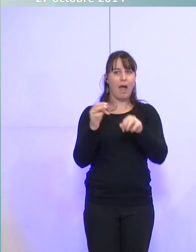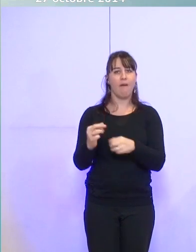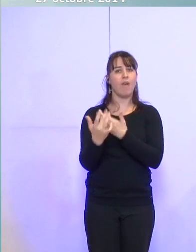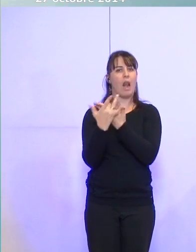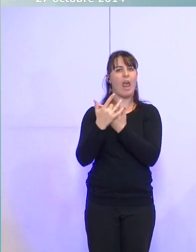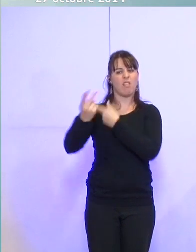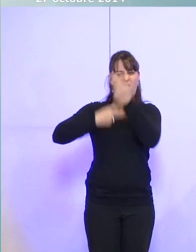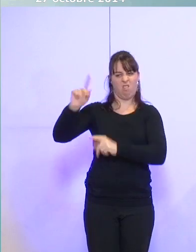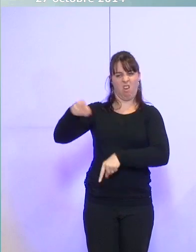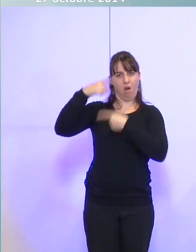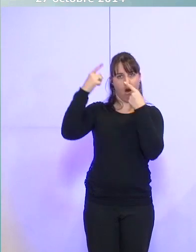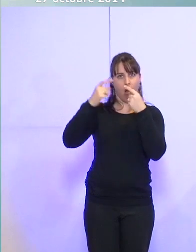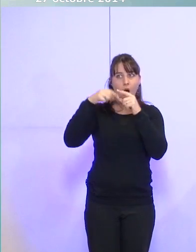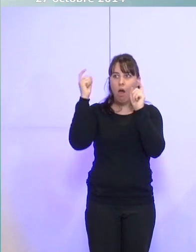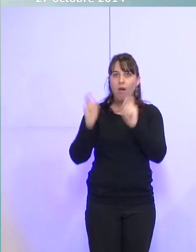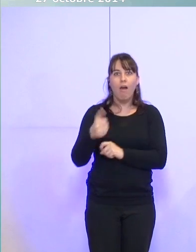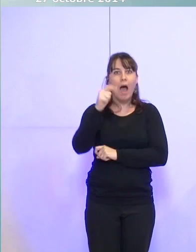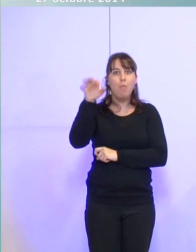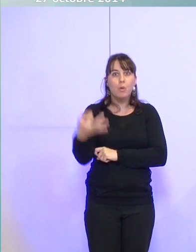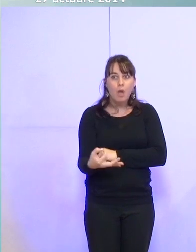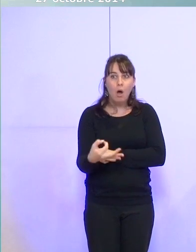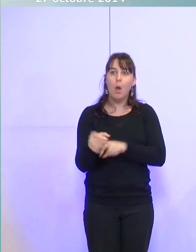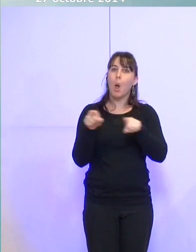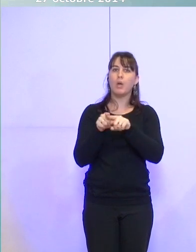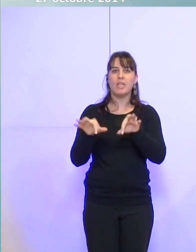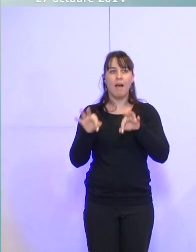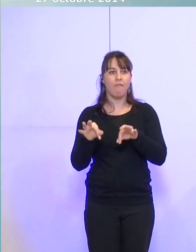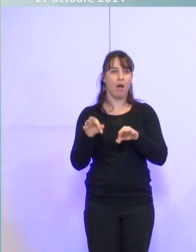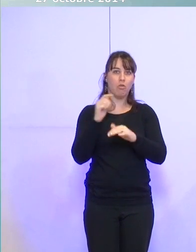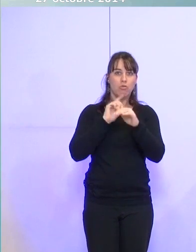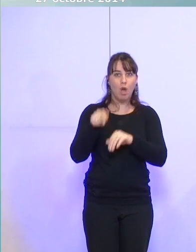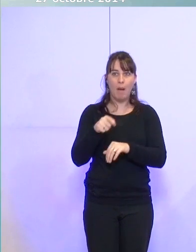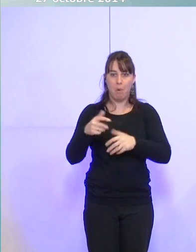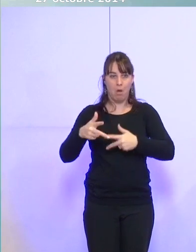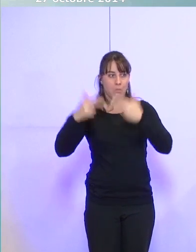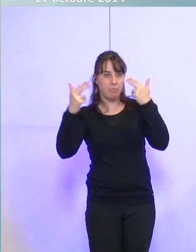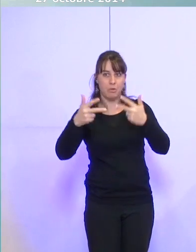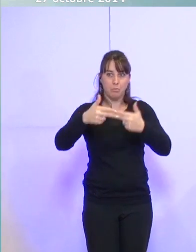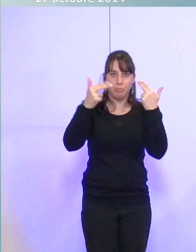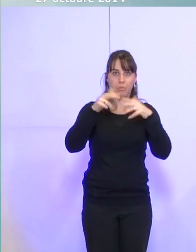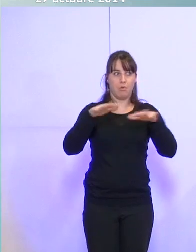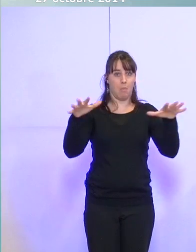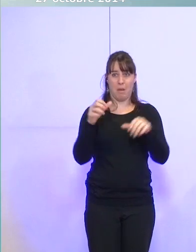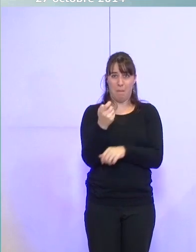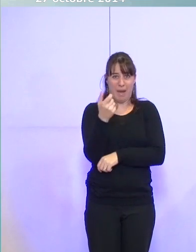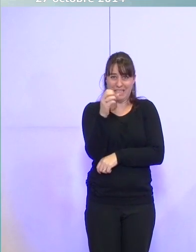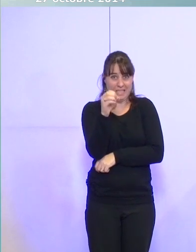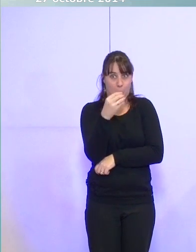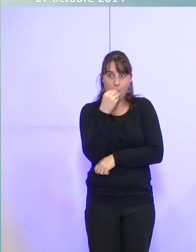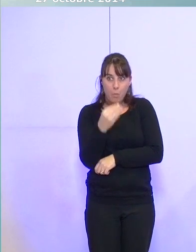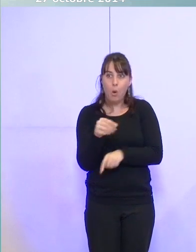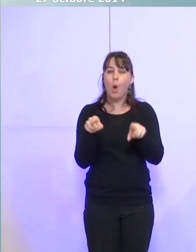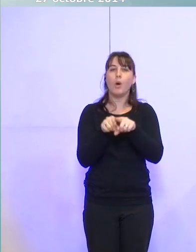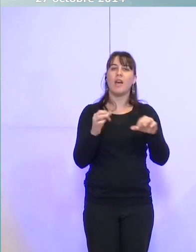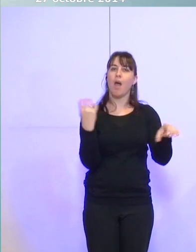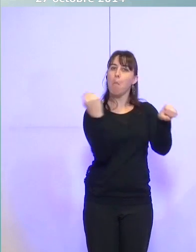en dessous de 1%. Celui des interruptions de services non programmées est proche de zéro. Le respect des délais d'ouverture des